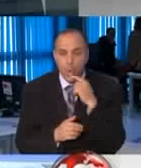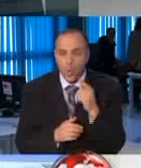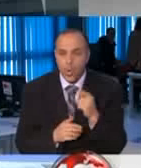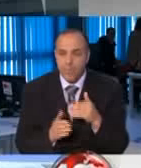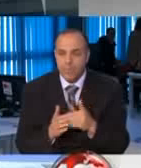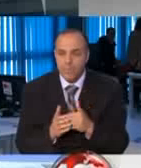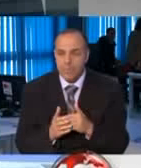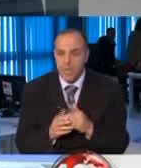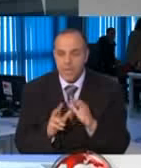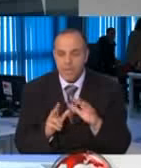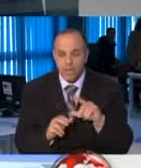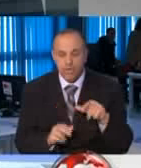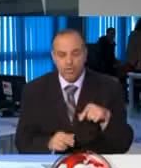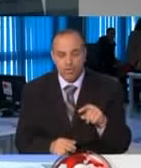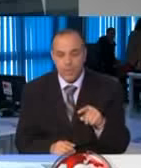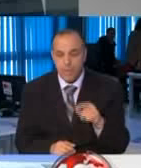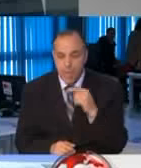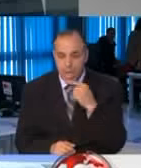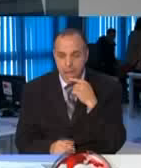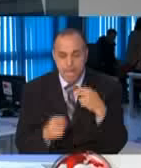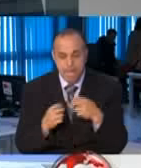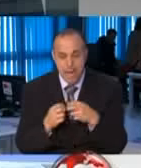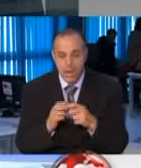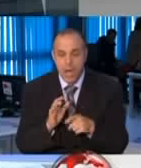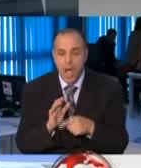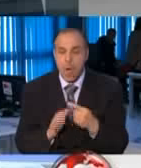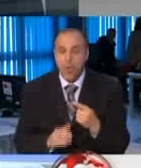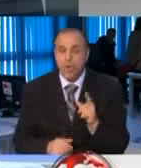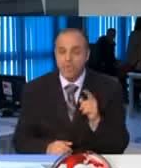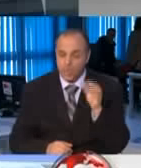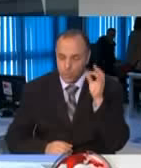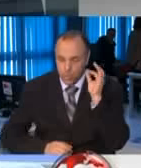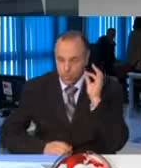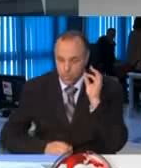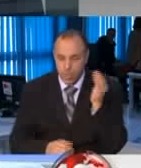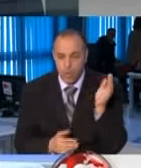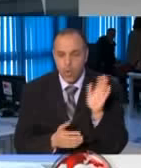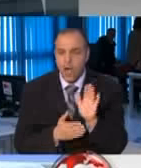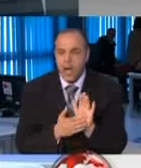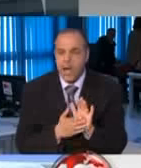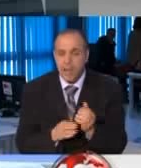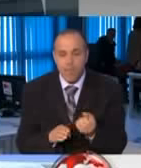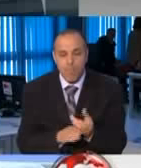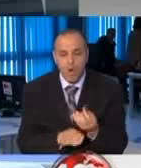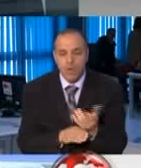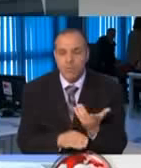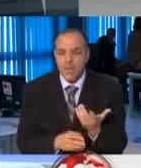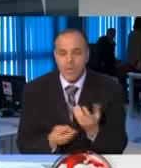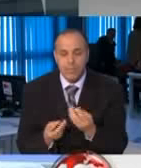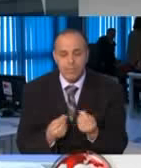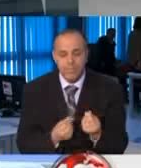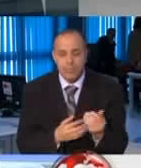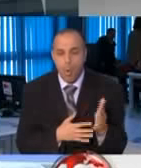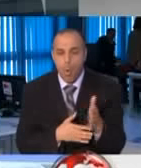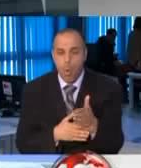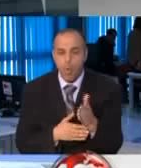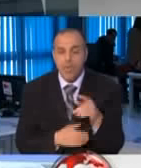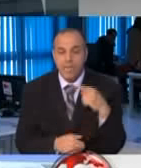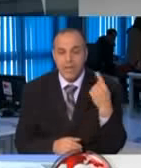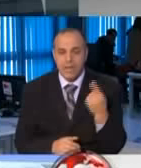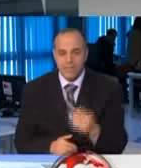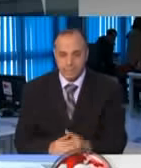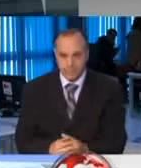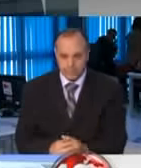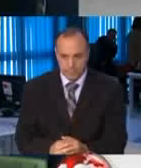إلى غاية 8 من شهر مايو القادم. معرض هو الأول من نوعه في تونس، يقدم معطيات حول طبيعة الحيتان في العالم.